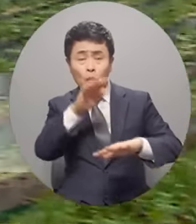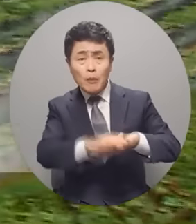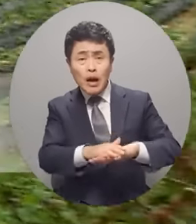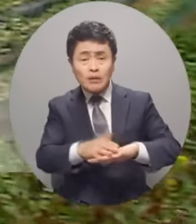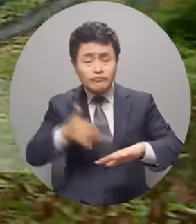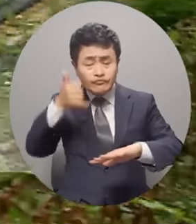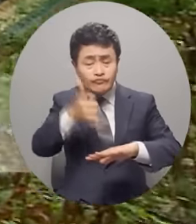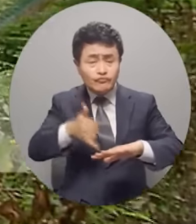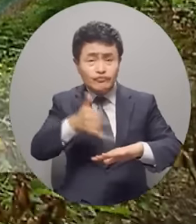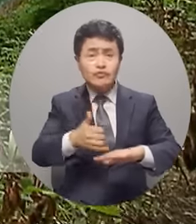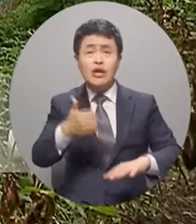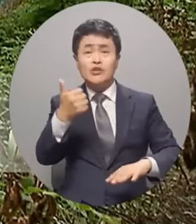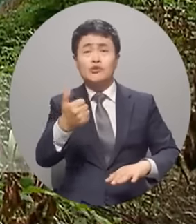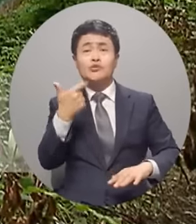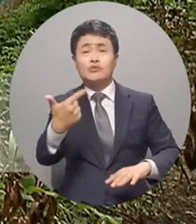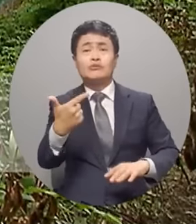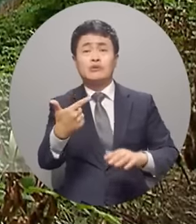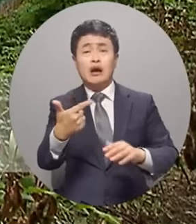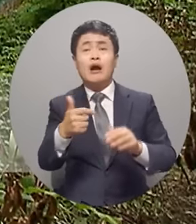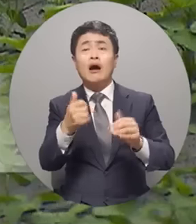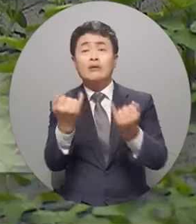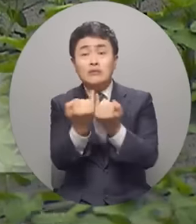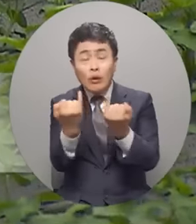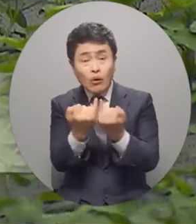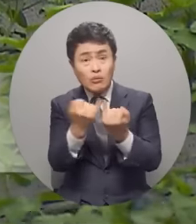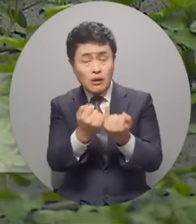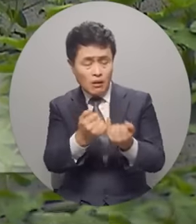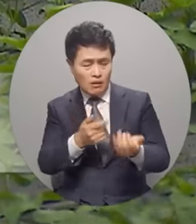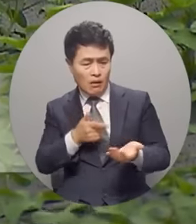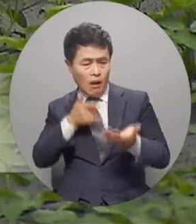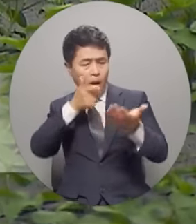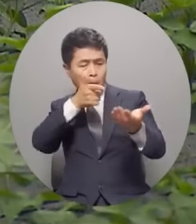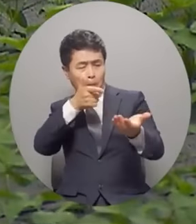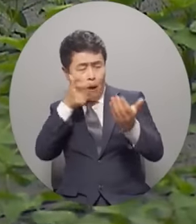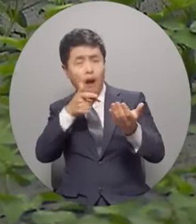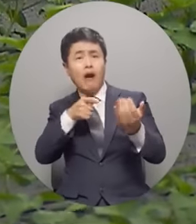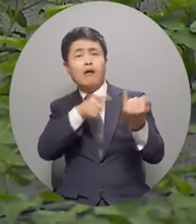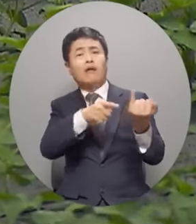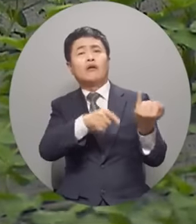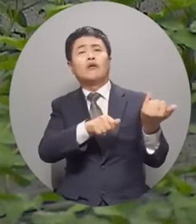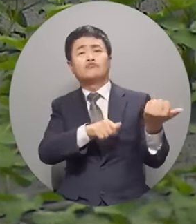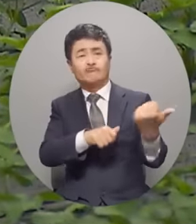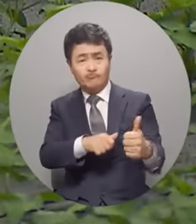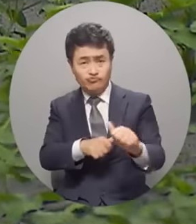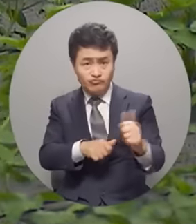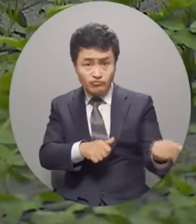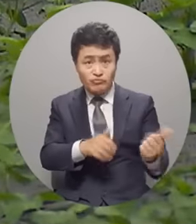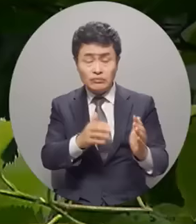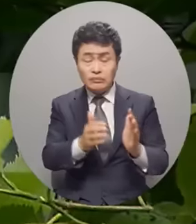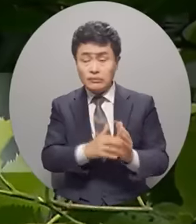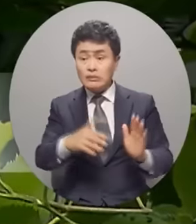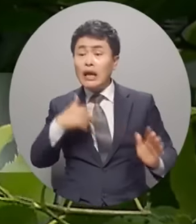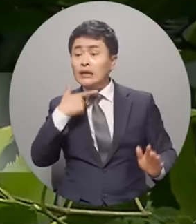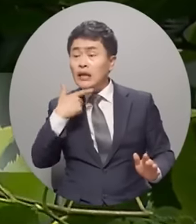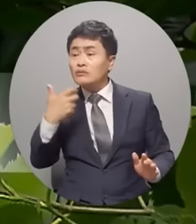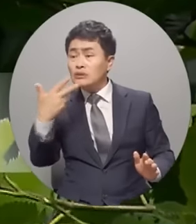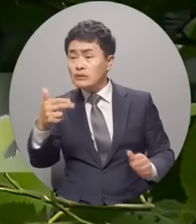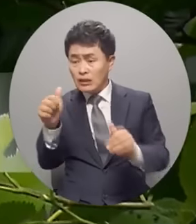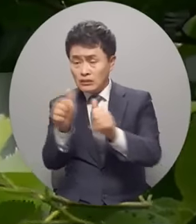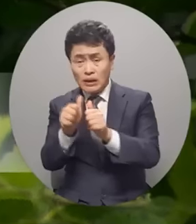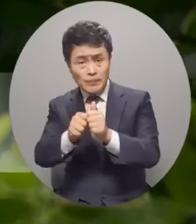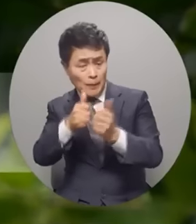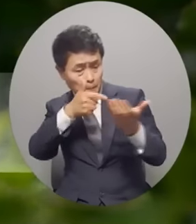중이던 일곱살 여성이 엽사가 쏜 총에 맞아 숨졌습니다 총을 예순살 남성